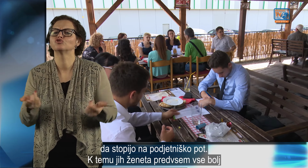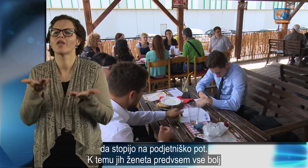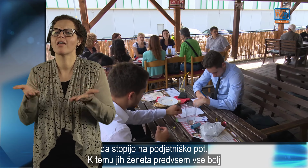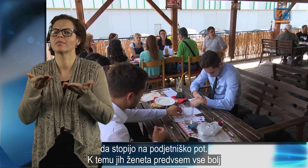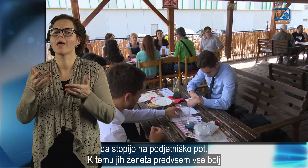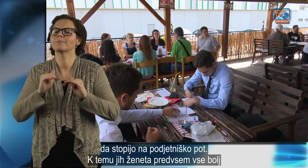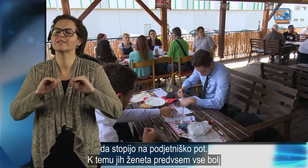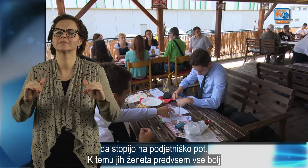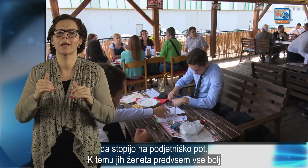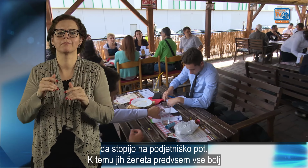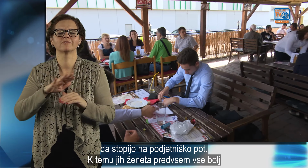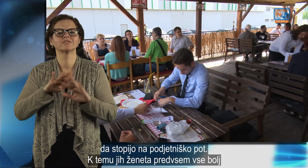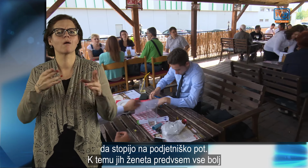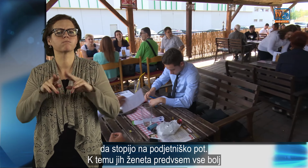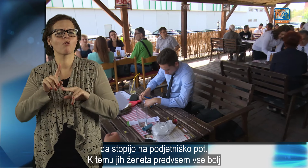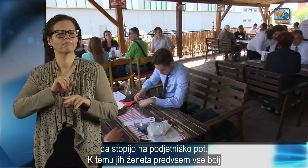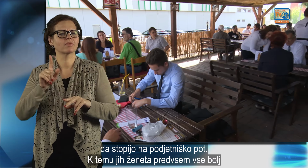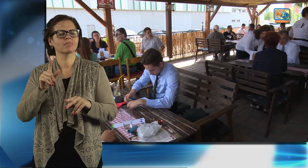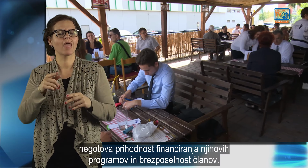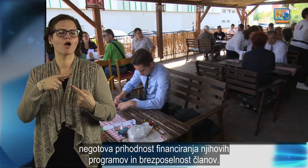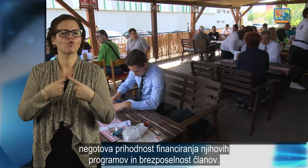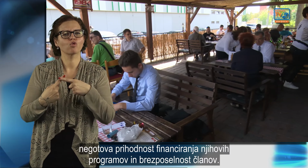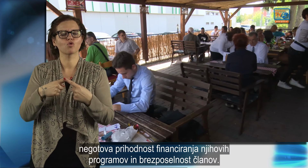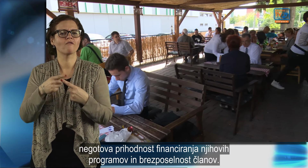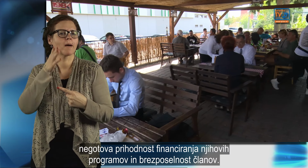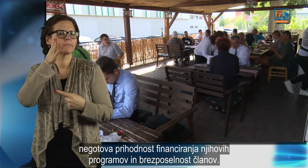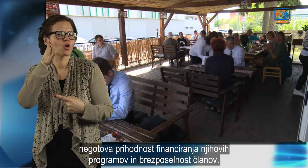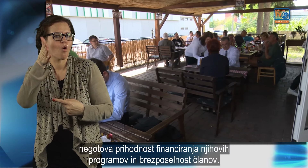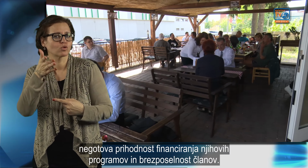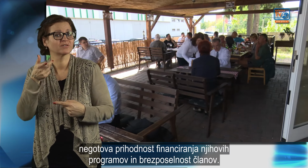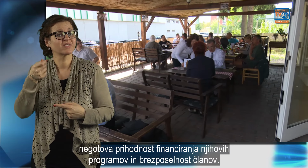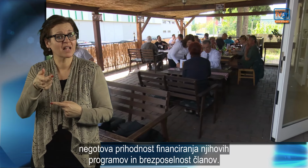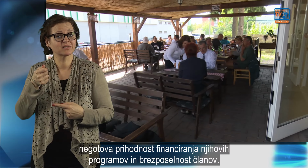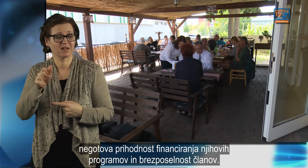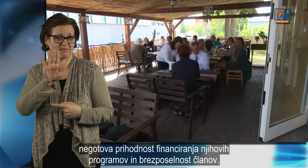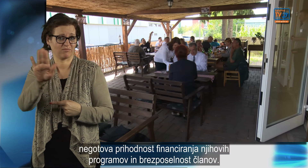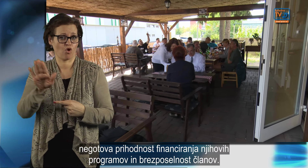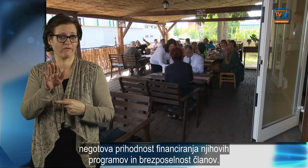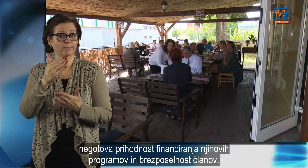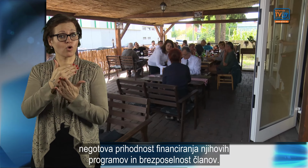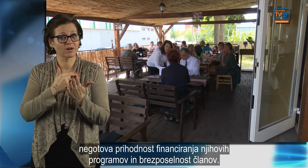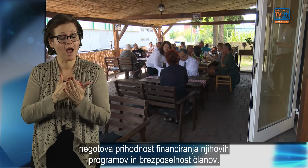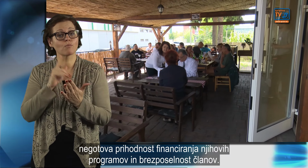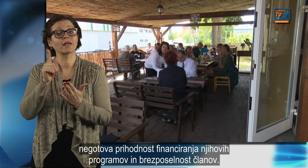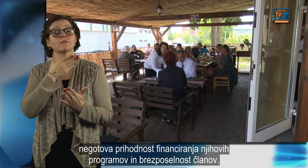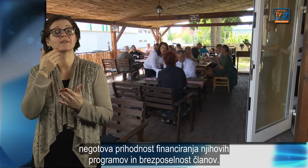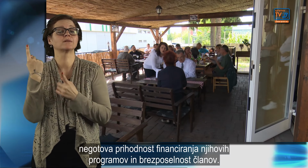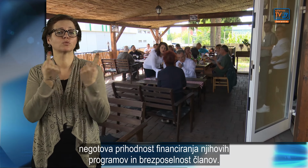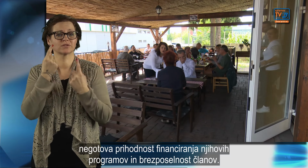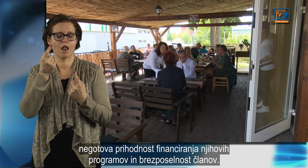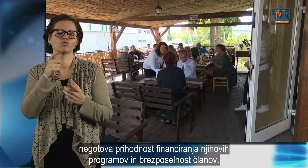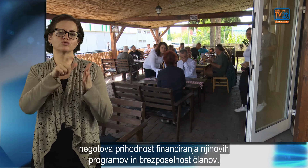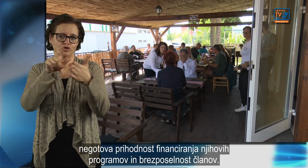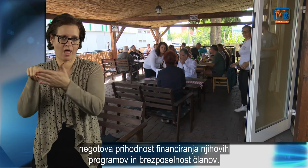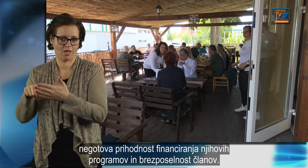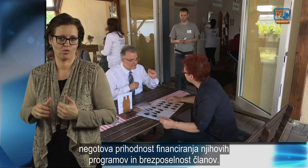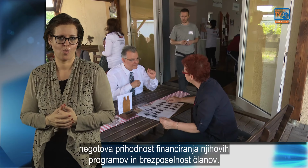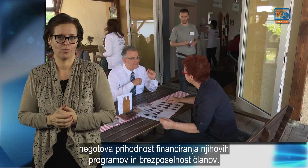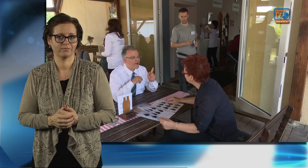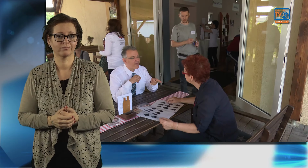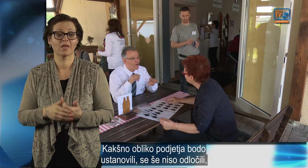temu jih ženeta predvsem vse bolj negotova prihodnost financiranja njihovih programov in brezposelnost članov.